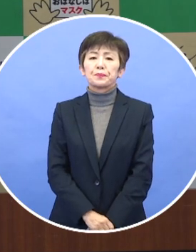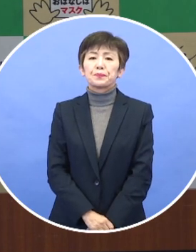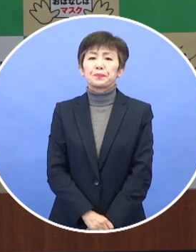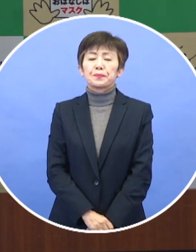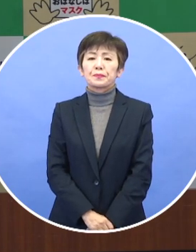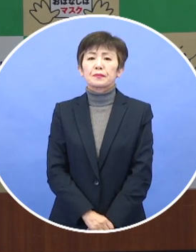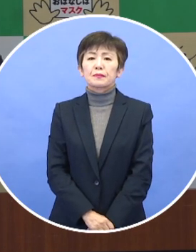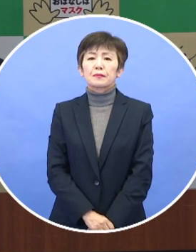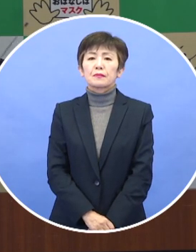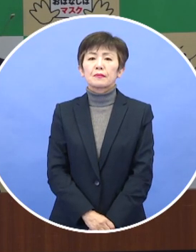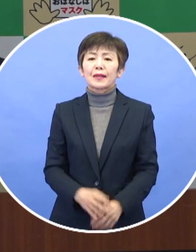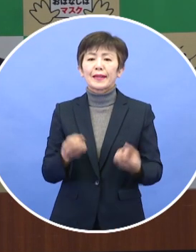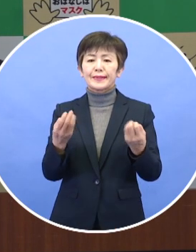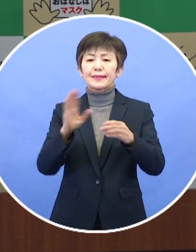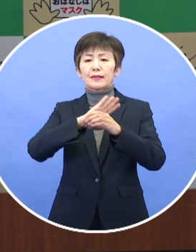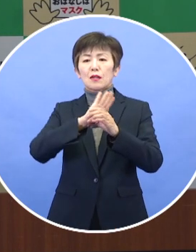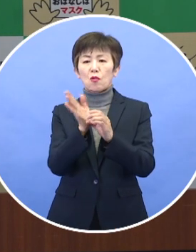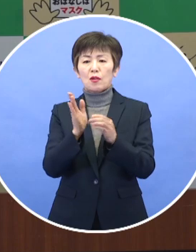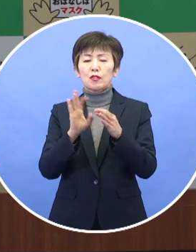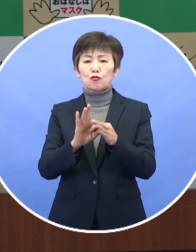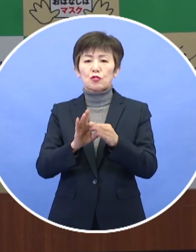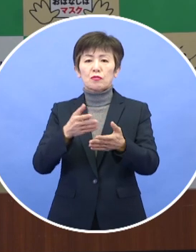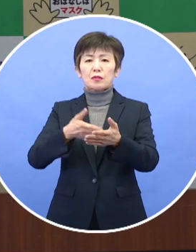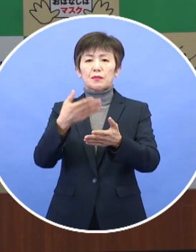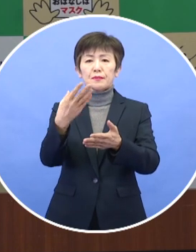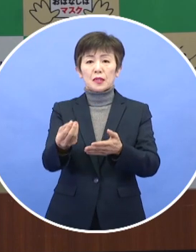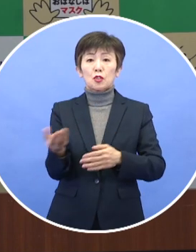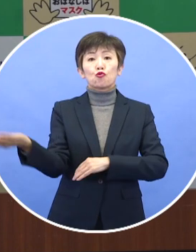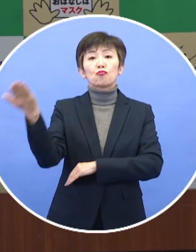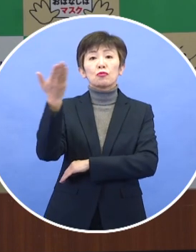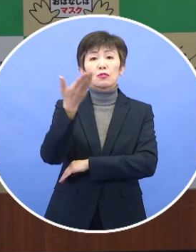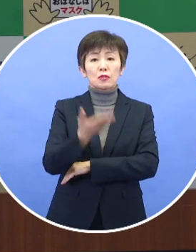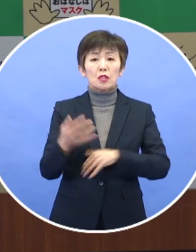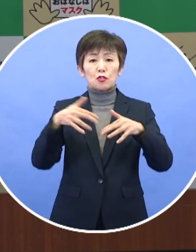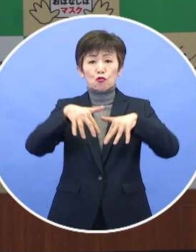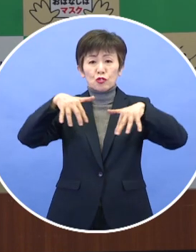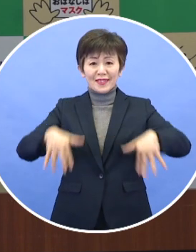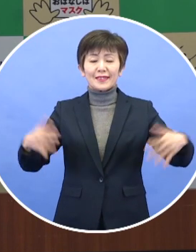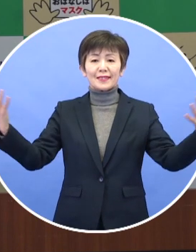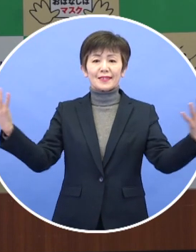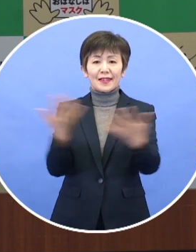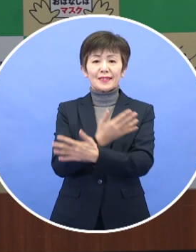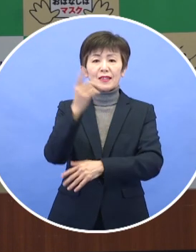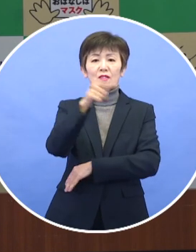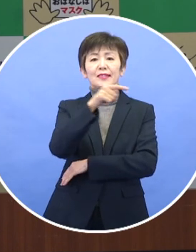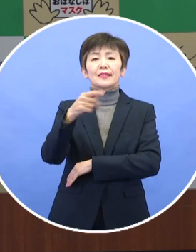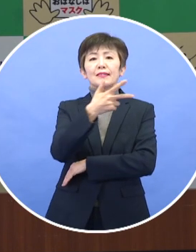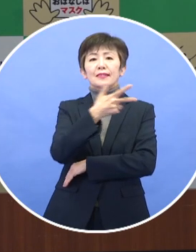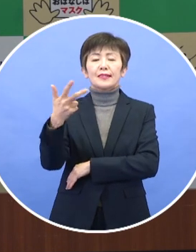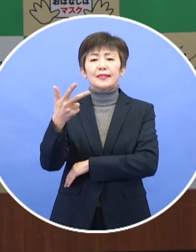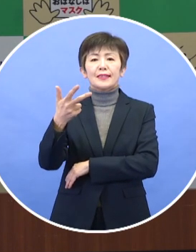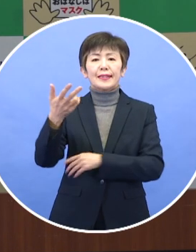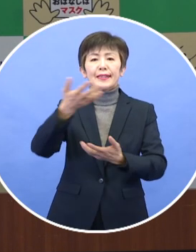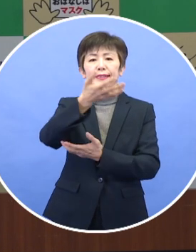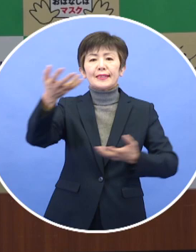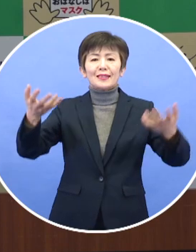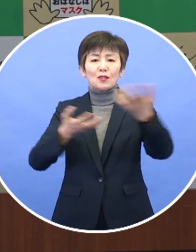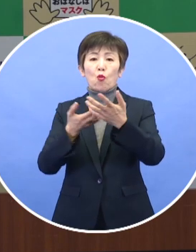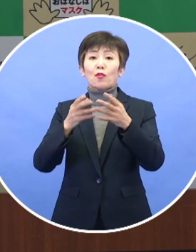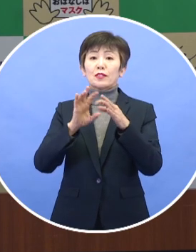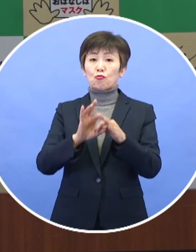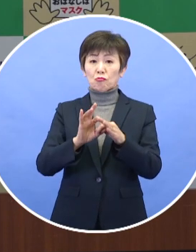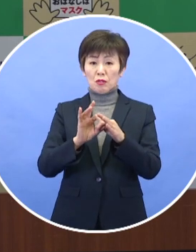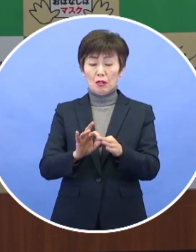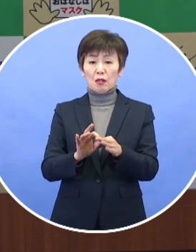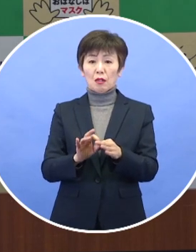で、新型コロナについては以上でございます。続きまして、組織改正と人事異動について申し上げます。